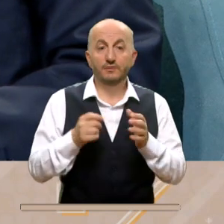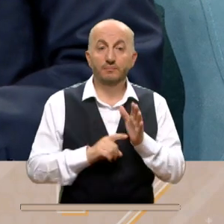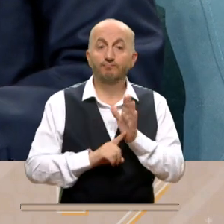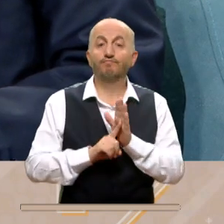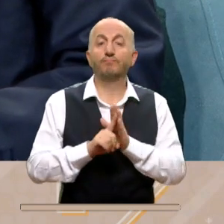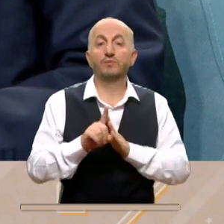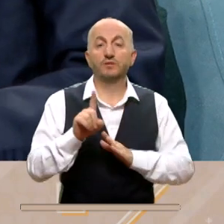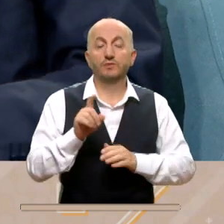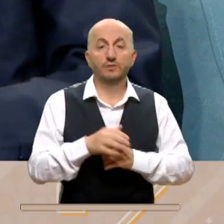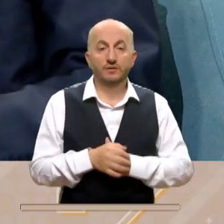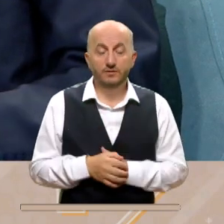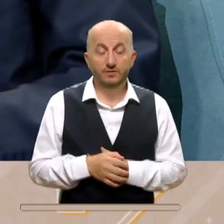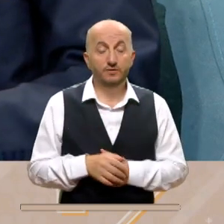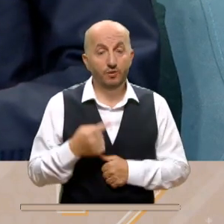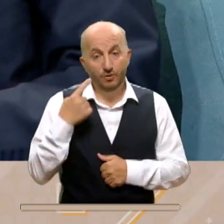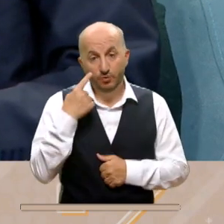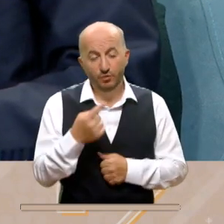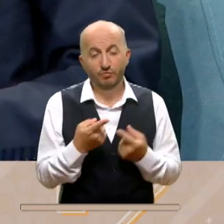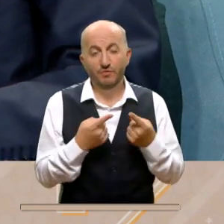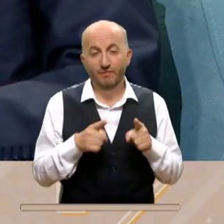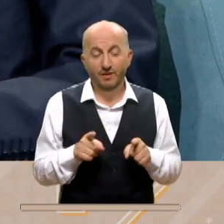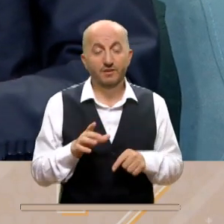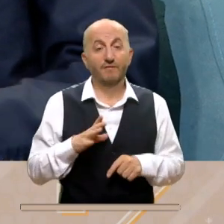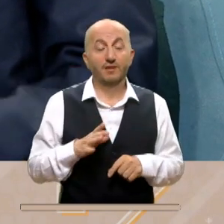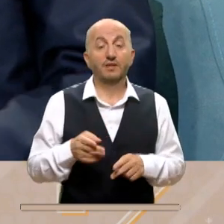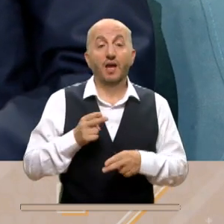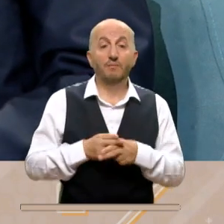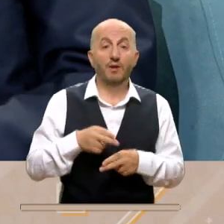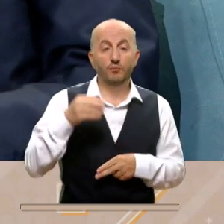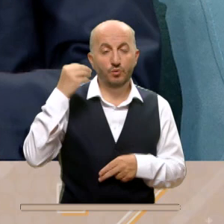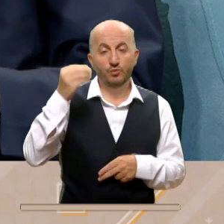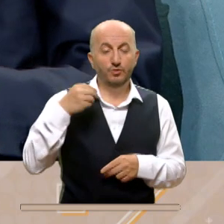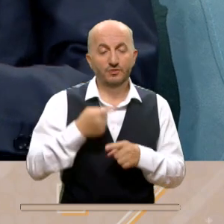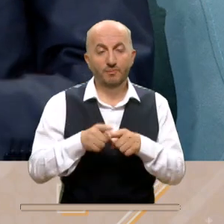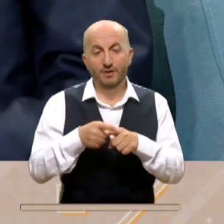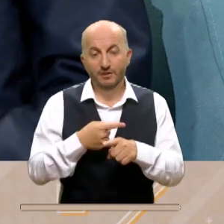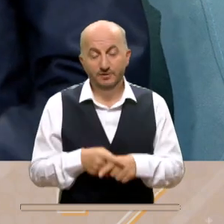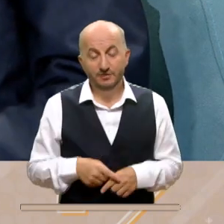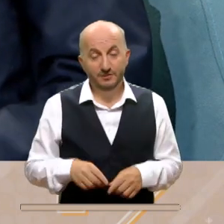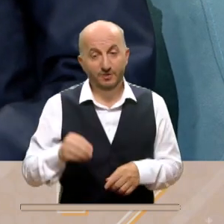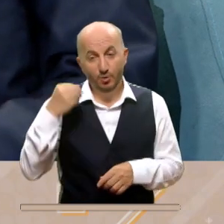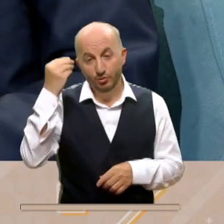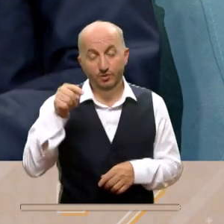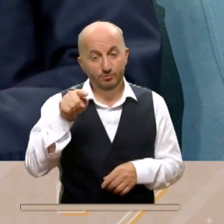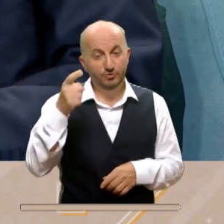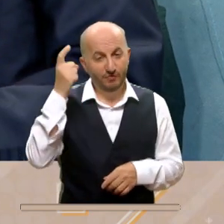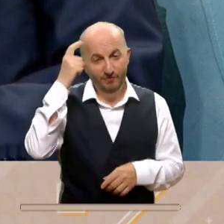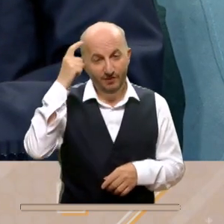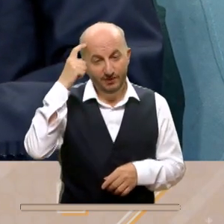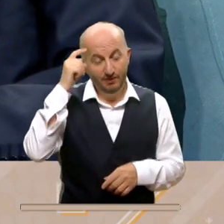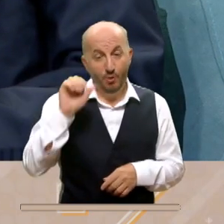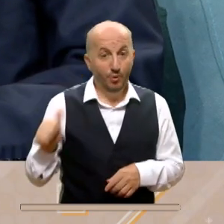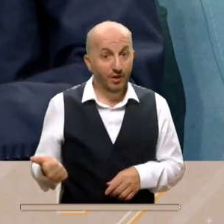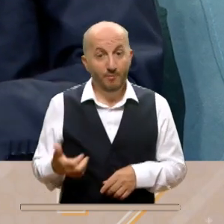geliştirebilirsiniz? Orada gördüğünüz bir farklılık varsa hemen bunu hocalarınıza paylaşın. Zaten hocalarımız bu işin farkında. Önemli olan